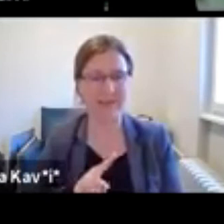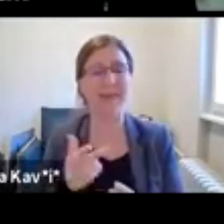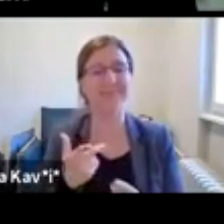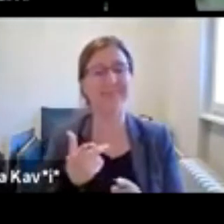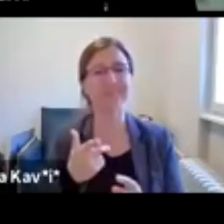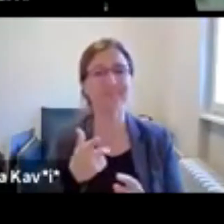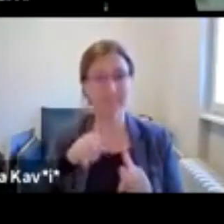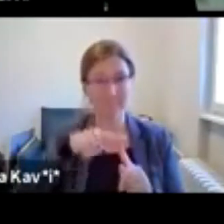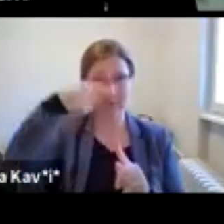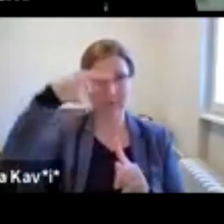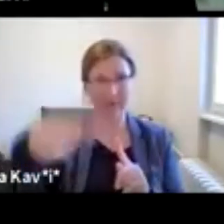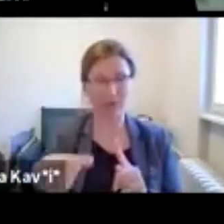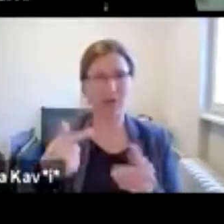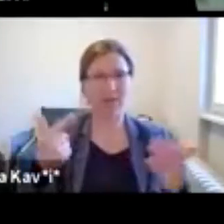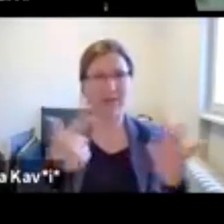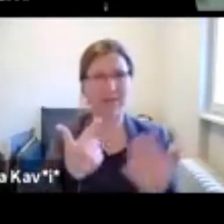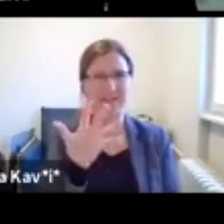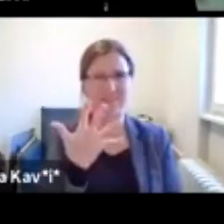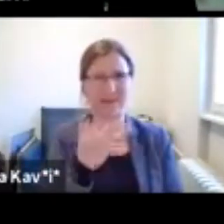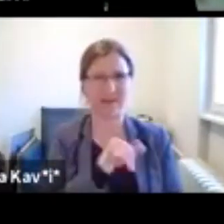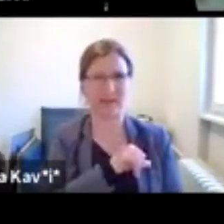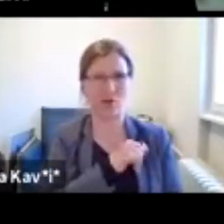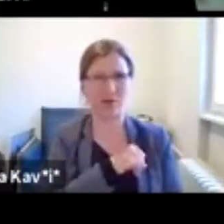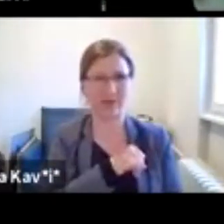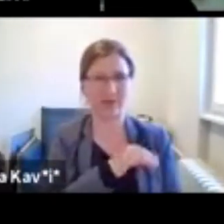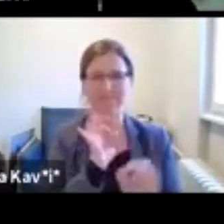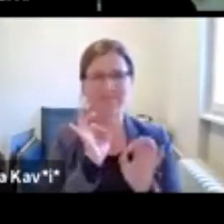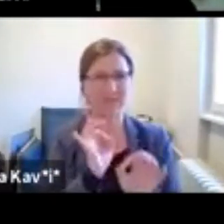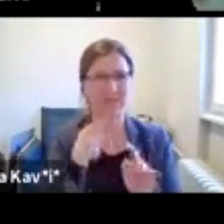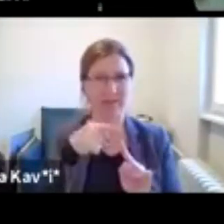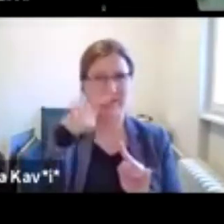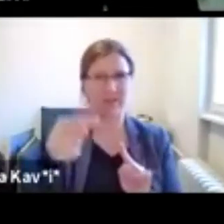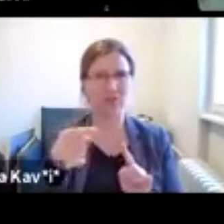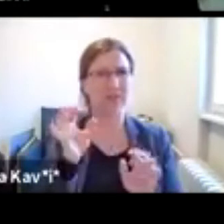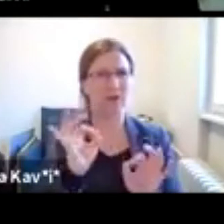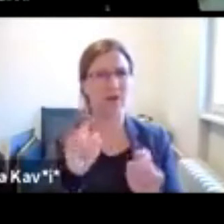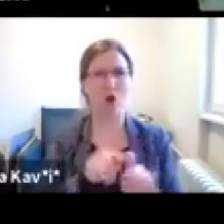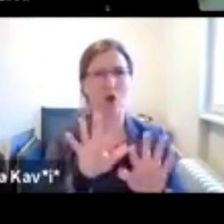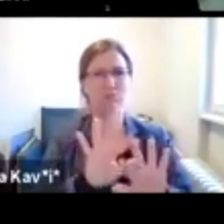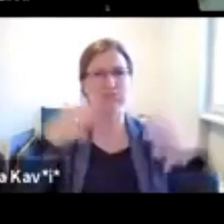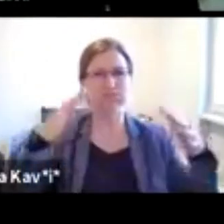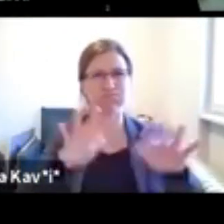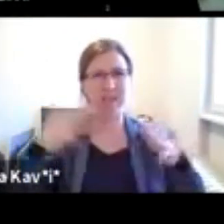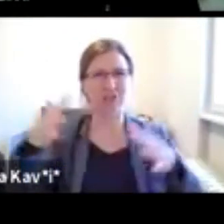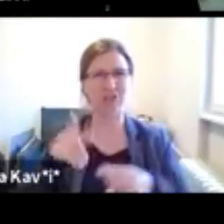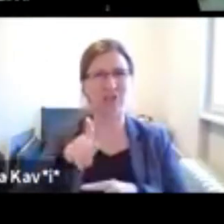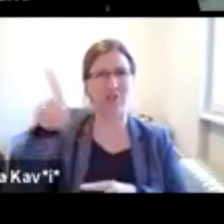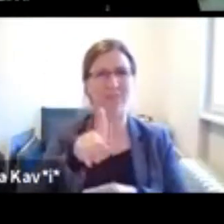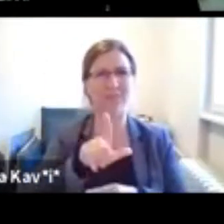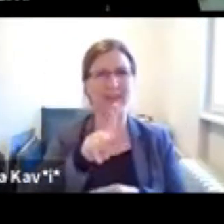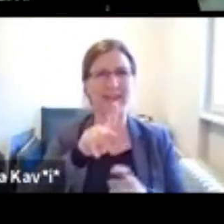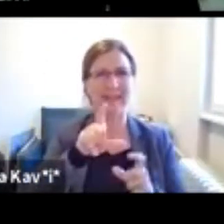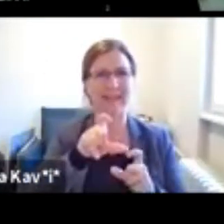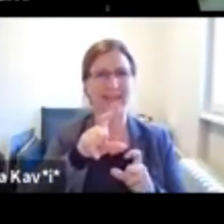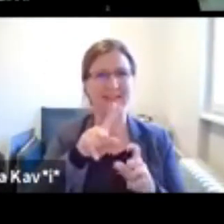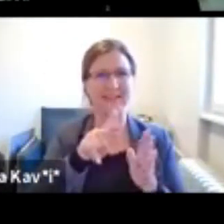dakle 75. obljetnice Urihoa, sigurna sam će biti blještavilu Lisinskog, možda još puno više